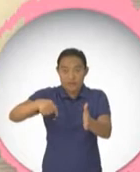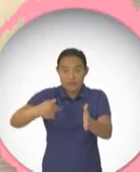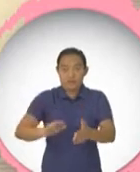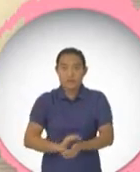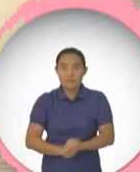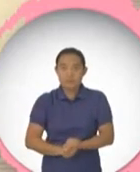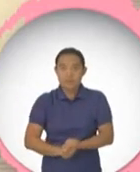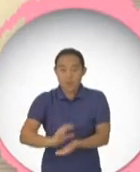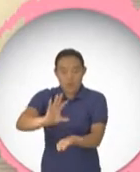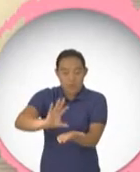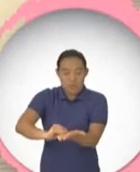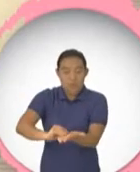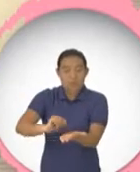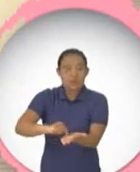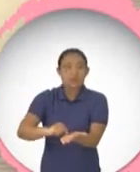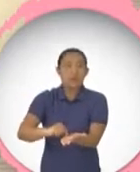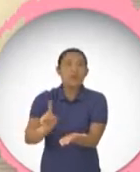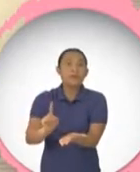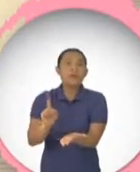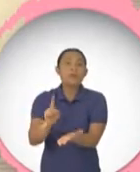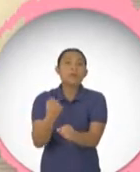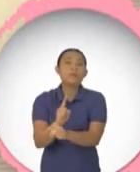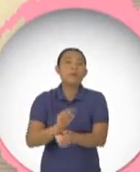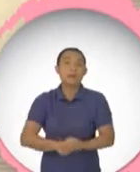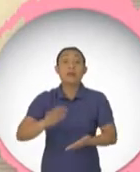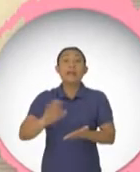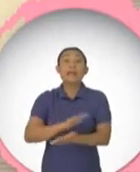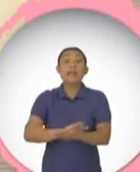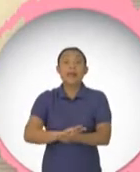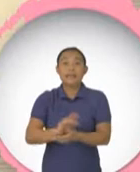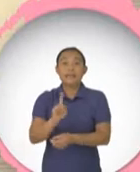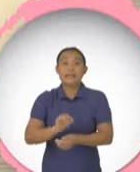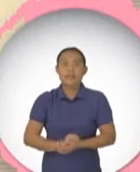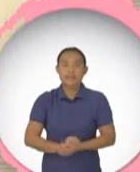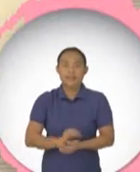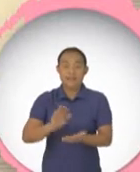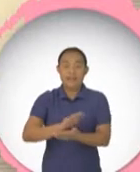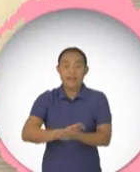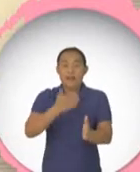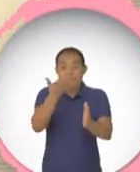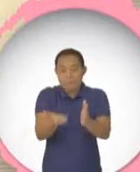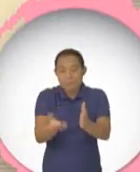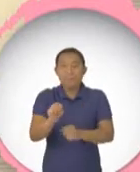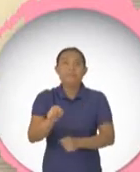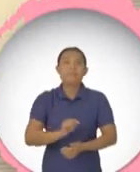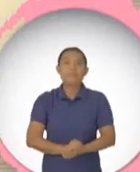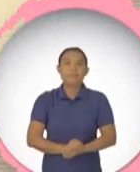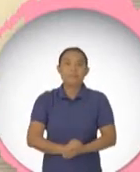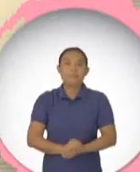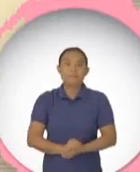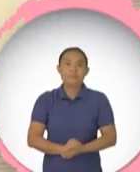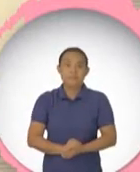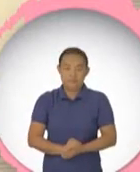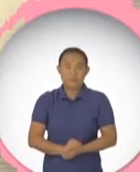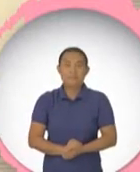ติดกับถาดเพราะฉะนั้นเราก็จะใช้เป็นกระดาษลอกลายนี่แหละค่ะวางลงไปอันนี้เฉพาะพายกรอบนะคะเพราะว่ากลัวจะ